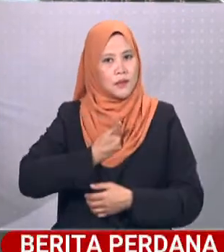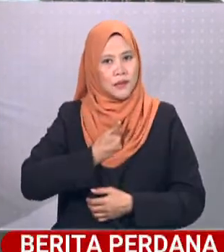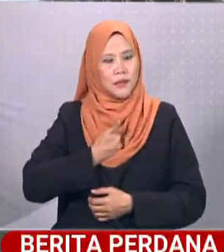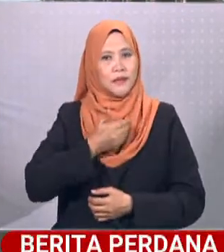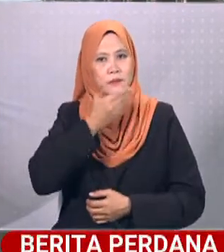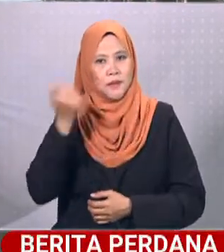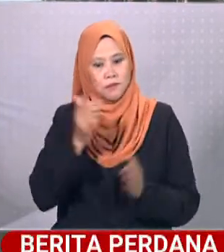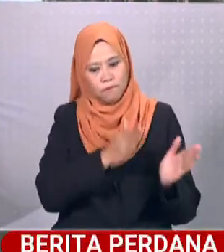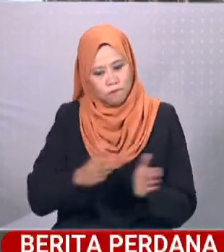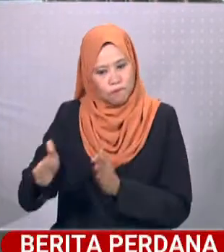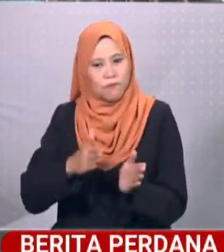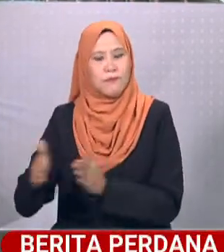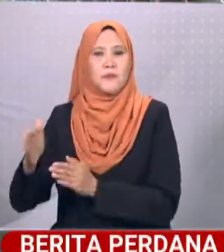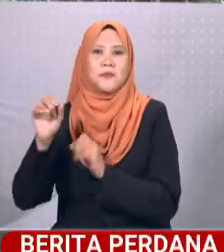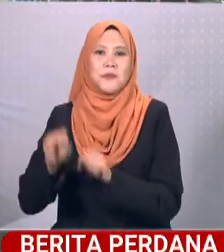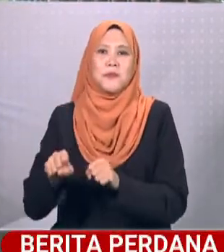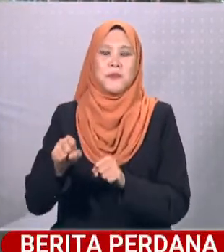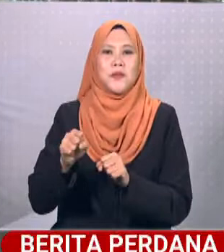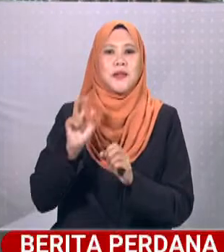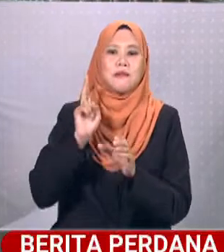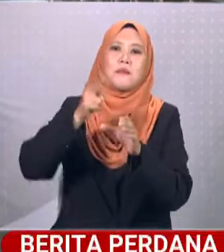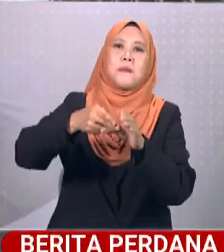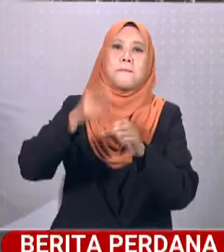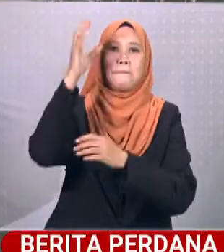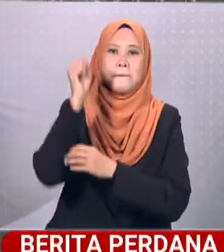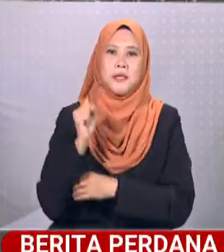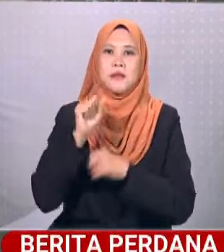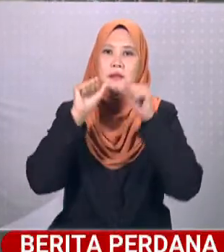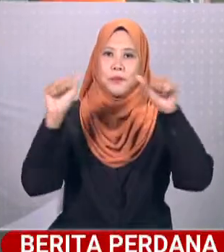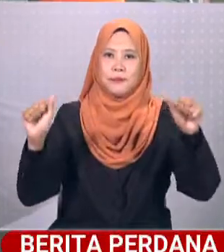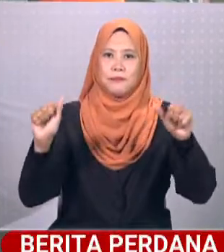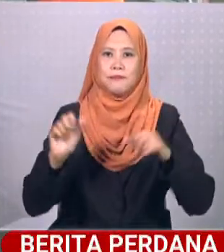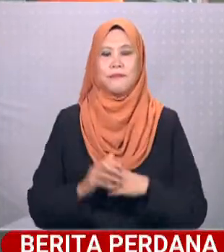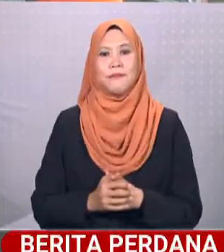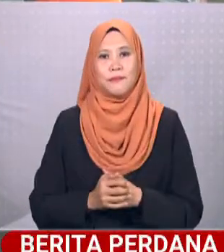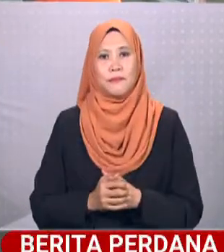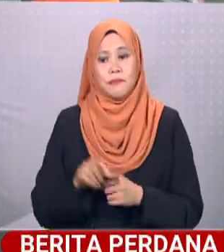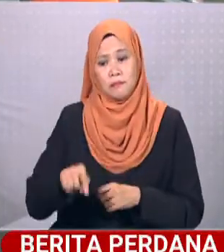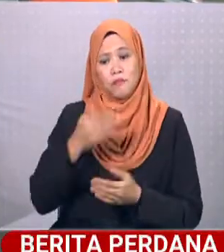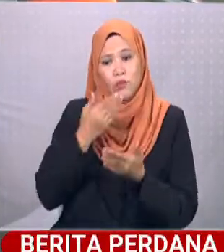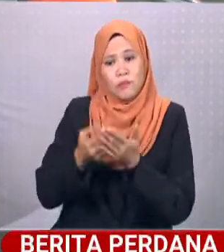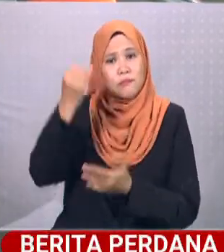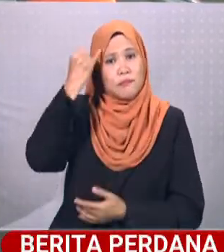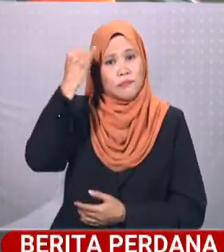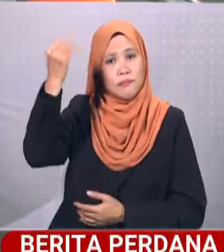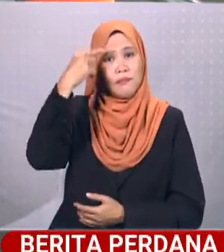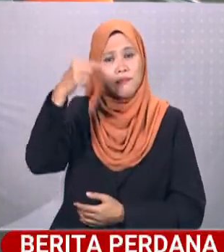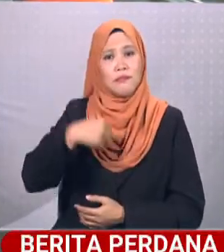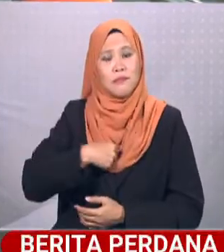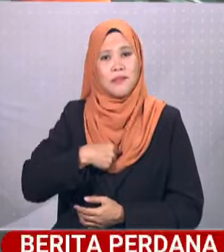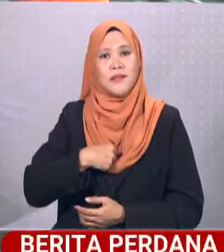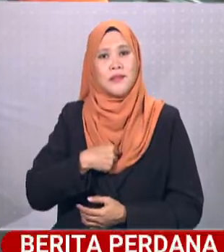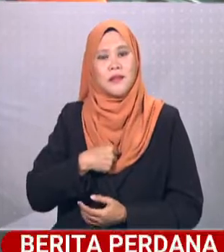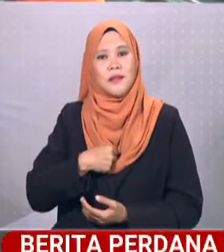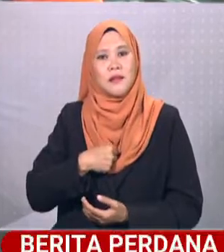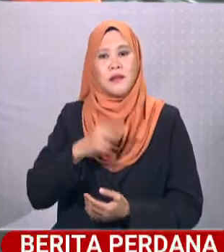properly to come out early so that we can take the public bus and the transport as well. It is a good idea for me sebab